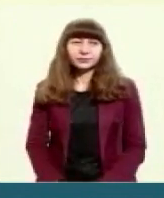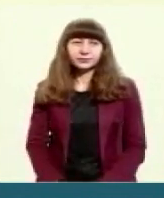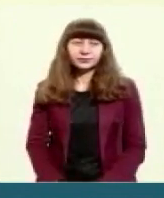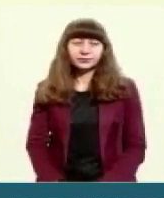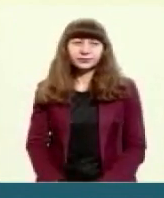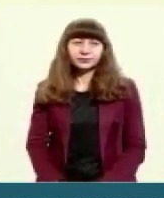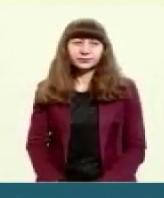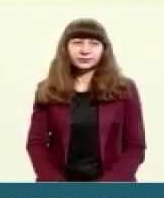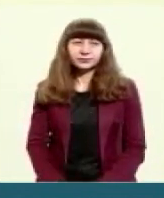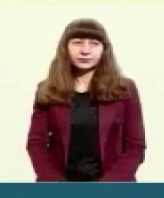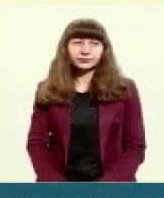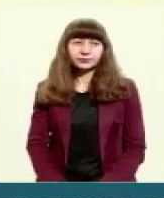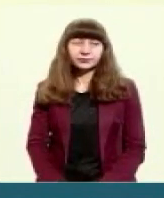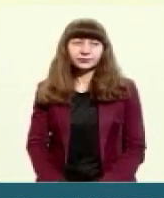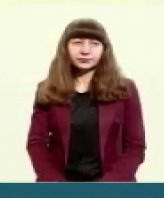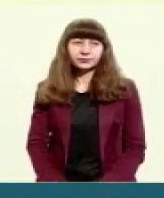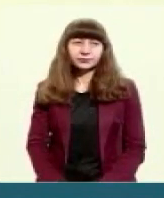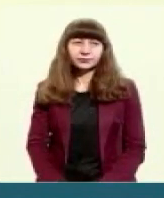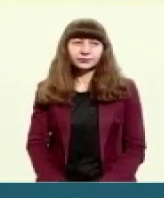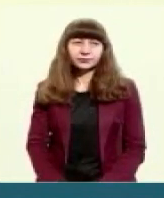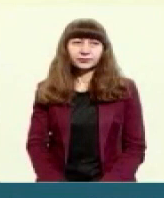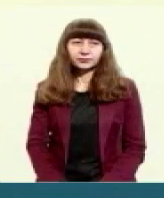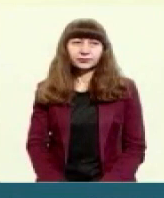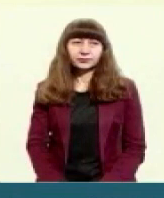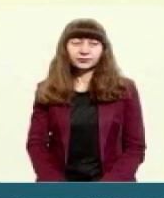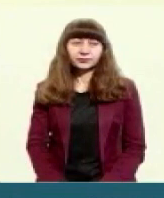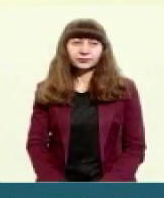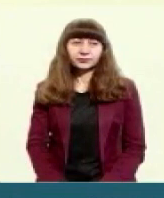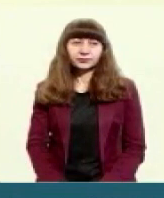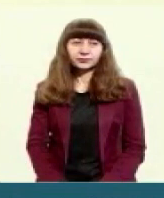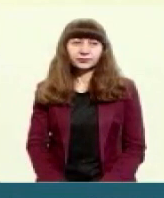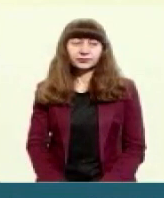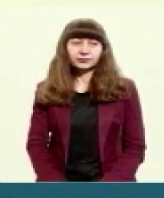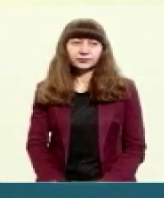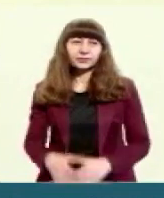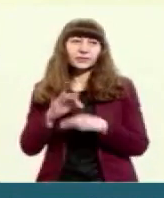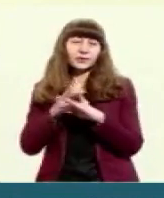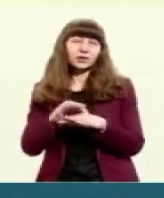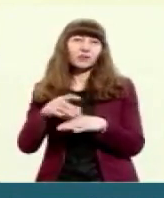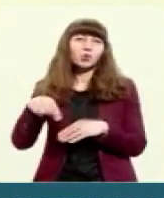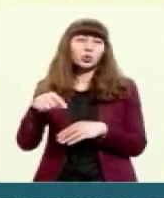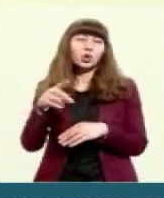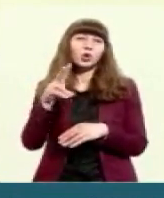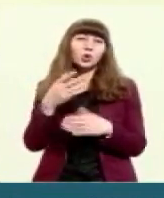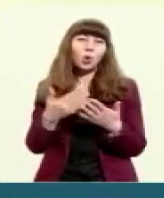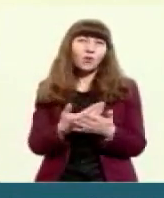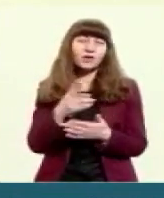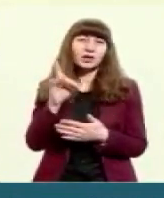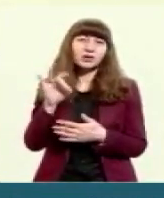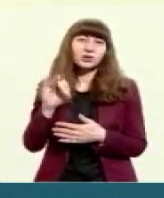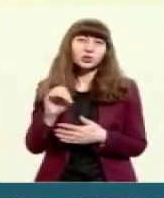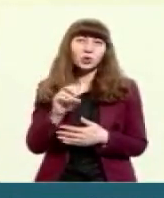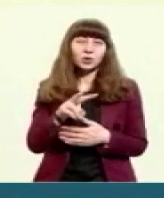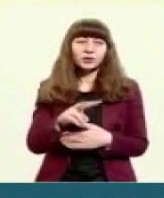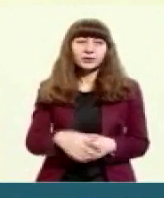программа модернизации ведет, реконструкция котлов, закуплено оборудование, привезли новые котлы, и коллектив работает над тем, чтобы обеспечить